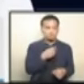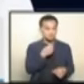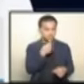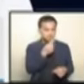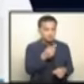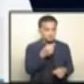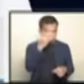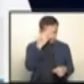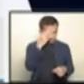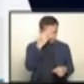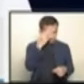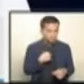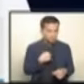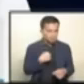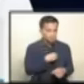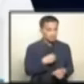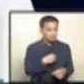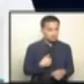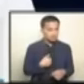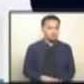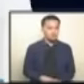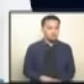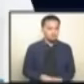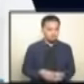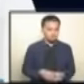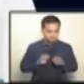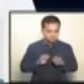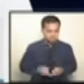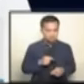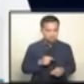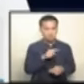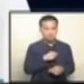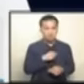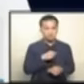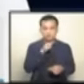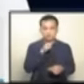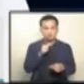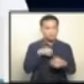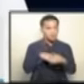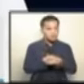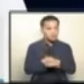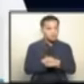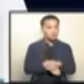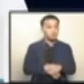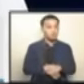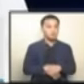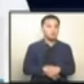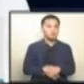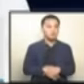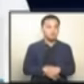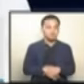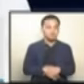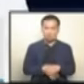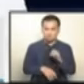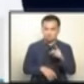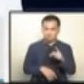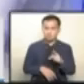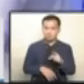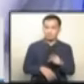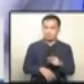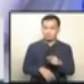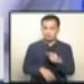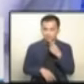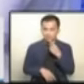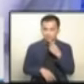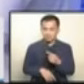Lumukilala. Polis ako. Naka-uniforme kami, hindi mo kami papapasukin. Okay, masingit ko ulit.